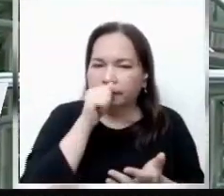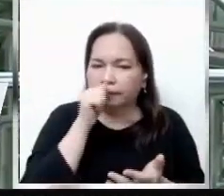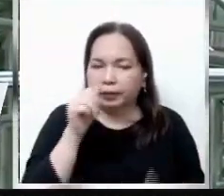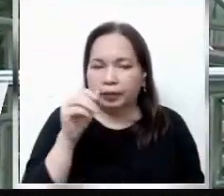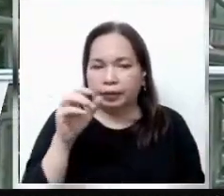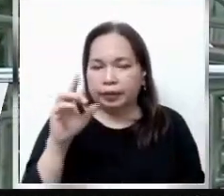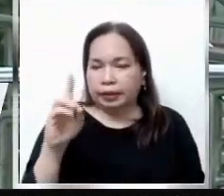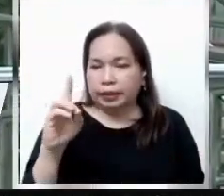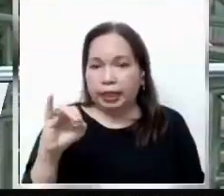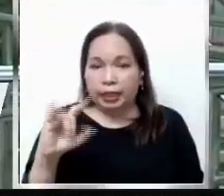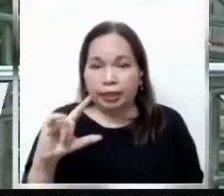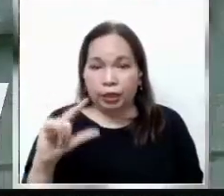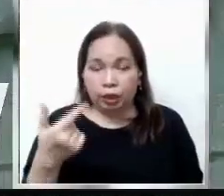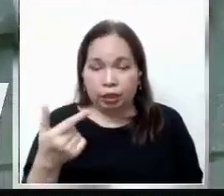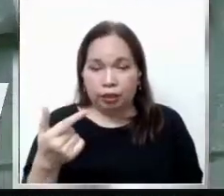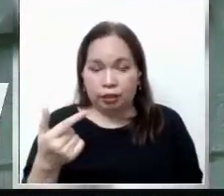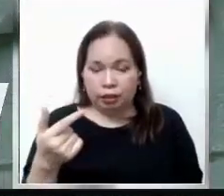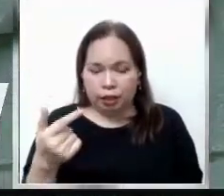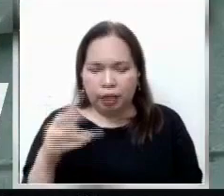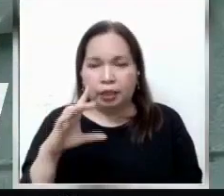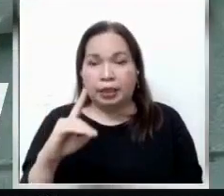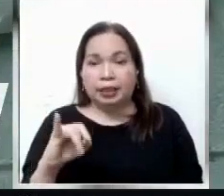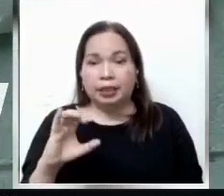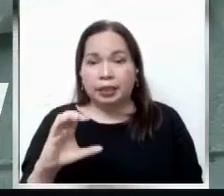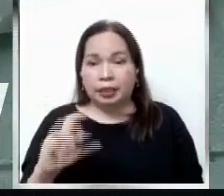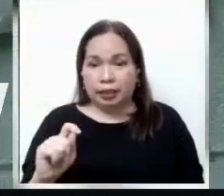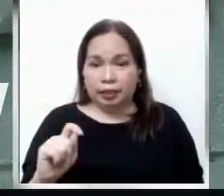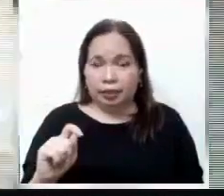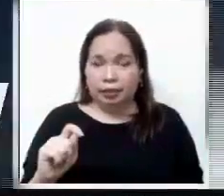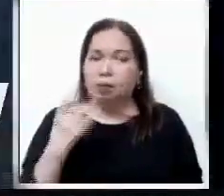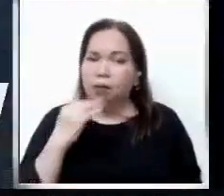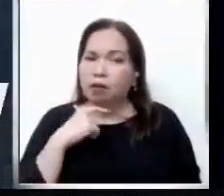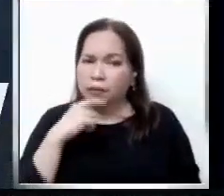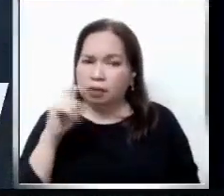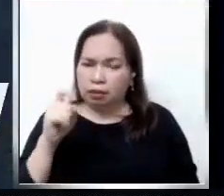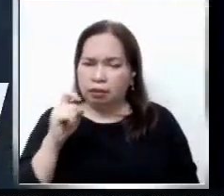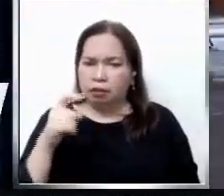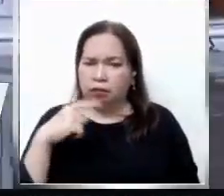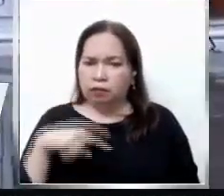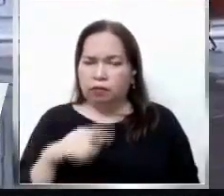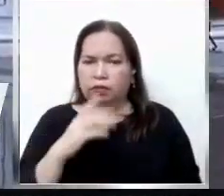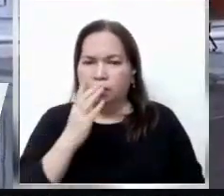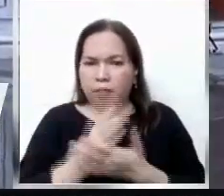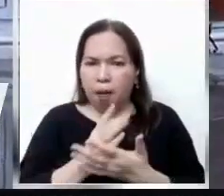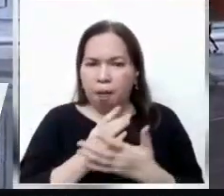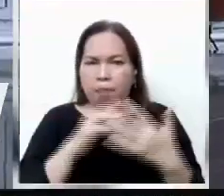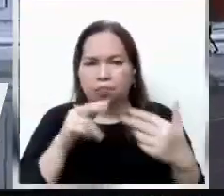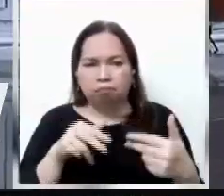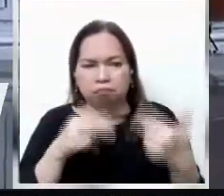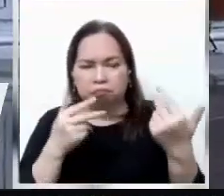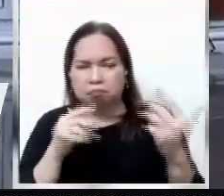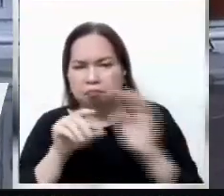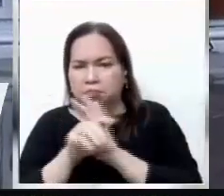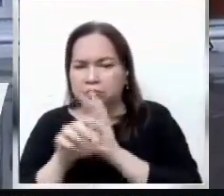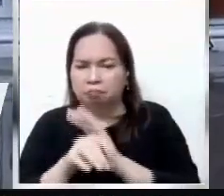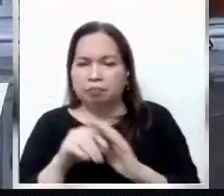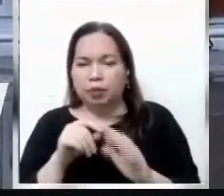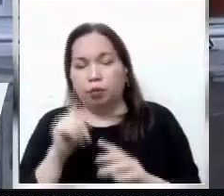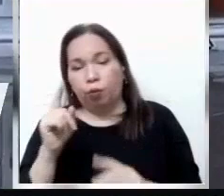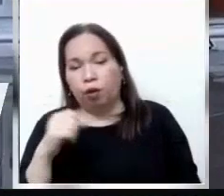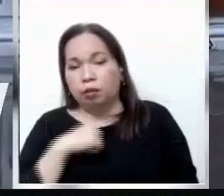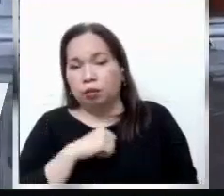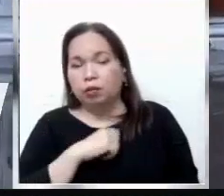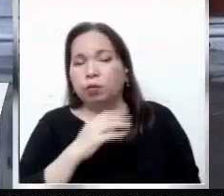and Communications Technology dahil kailangan daw yan kontra cybercrimes. Gusto ring bigyan ng isang senador ng confi at intel funds